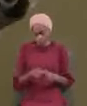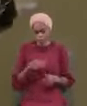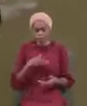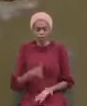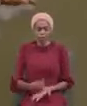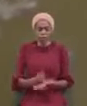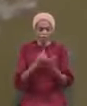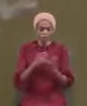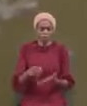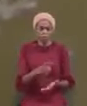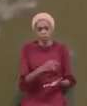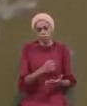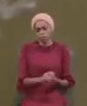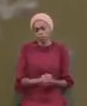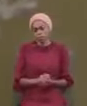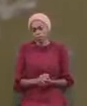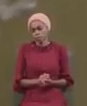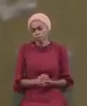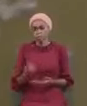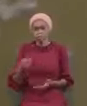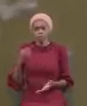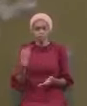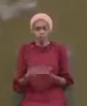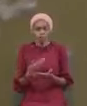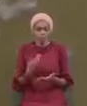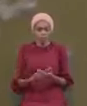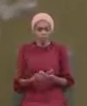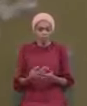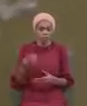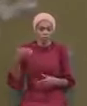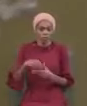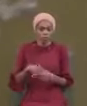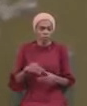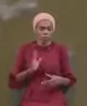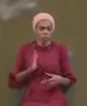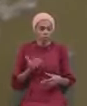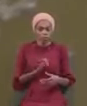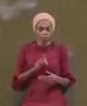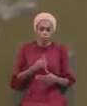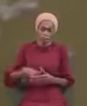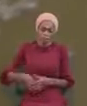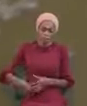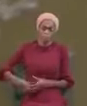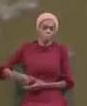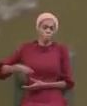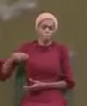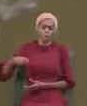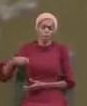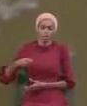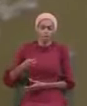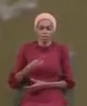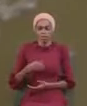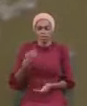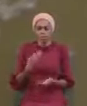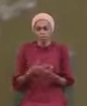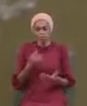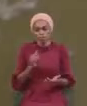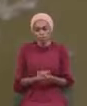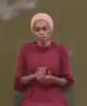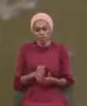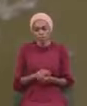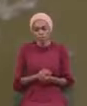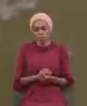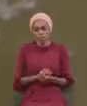rire non l'argent dans notre poche l'argent que le pasteur a c'est dans ma poche c'est dans ta